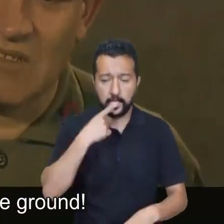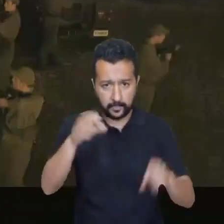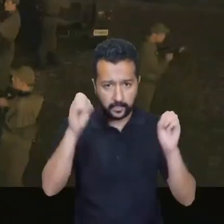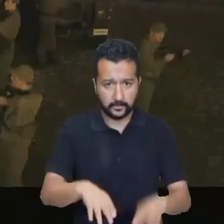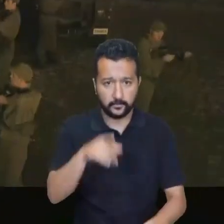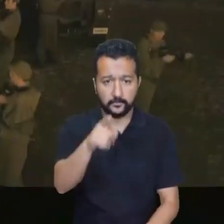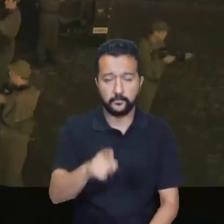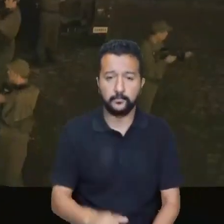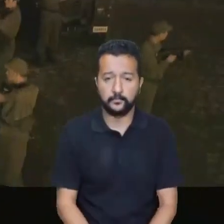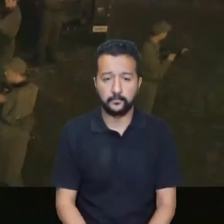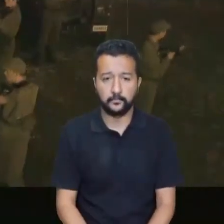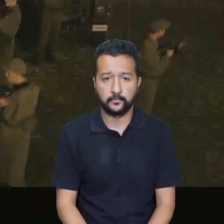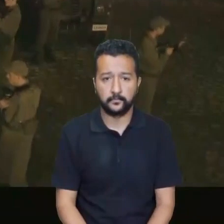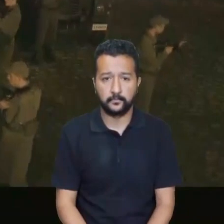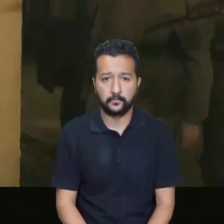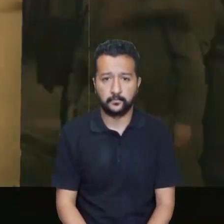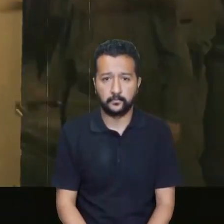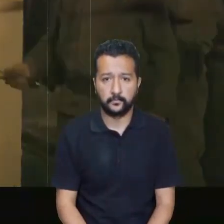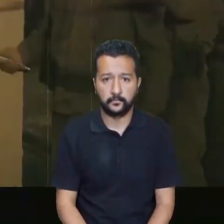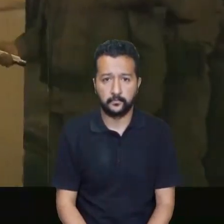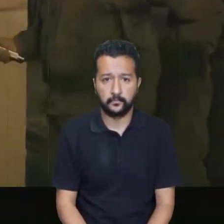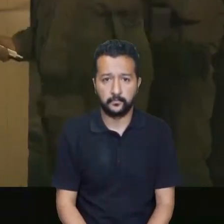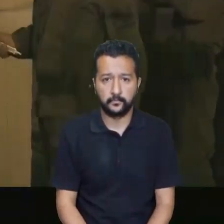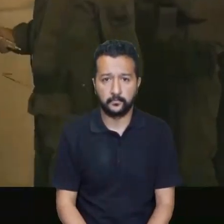yere. Yere eğilip çakıyı bıraktı, elleri